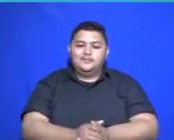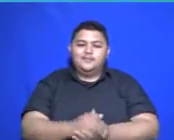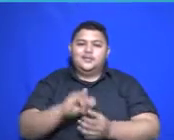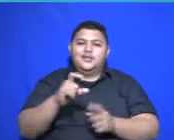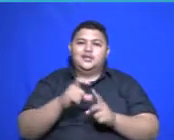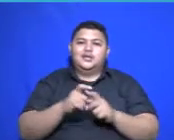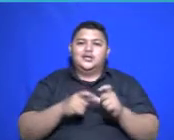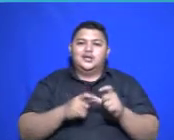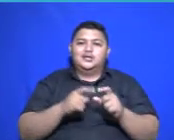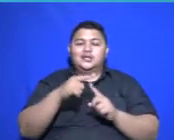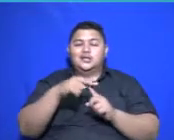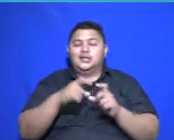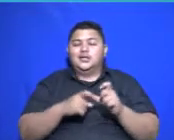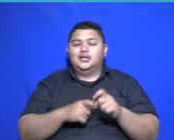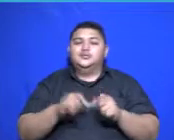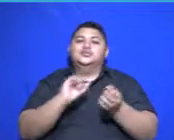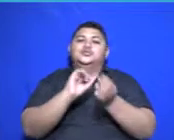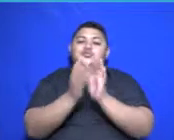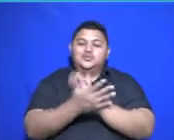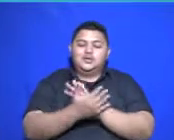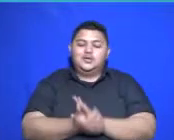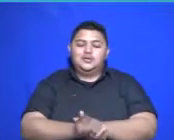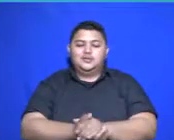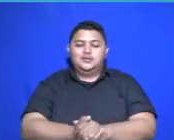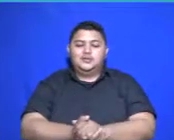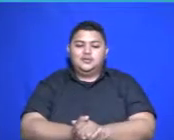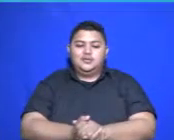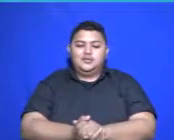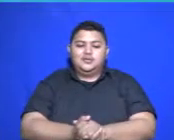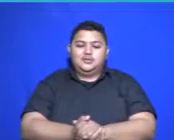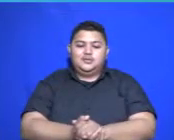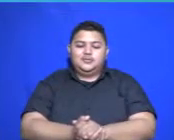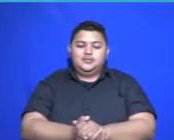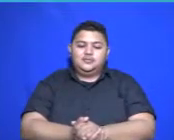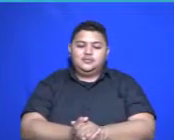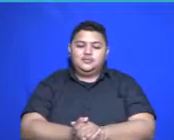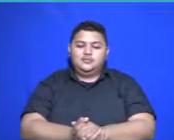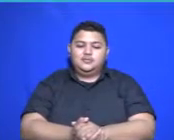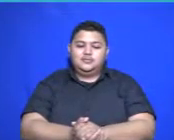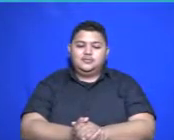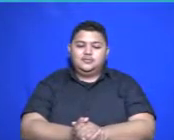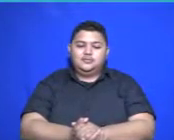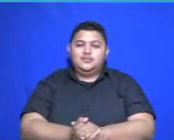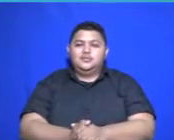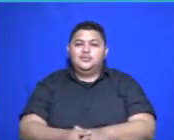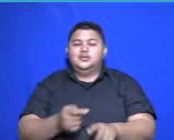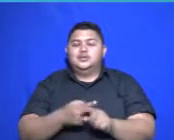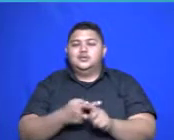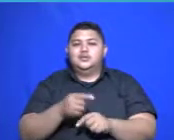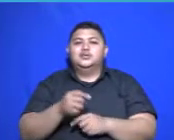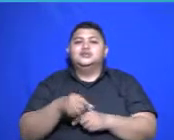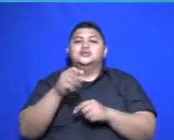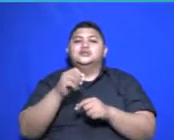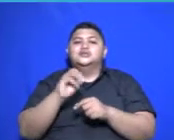Surabaya. Ya, makanya namanya gesit. Ini kami sudah uji coba dari Jakarta sampai ke Bali, dari